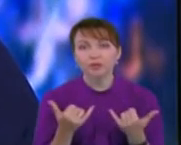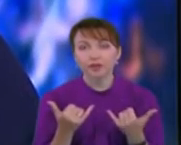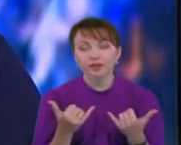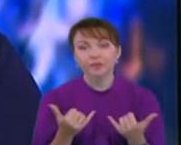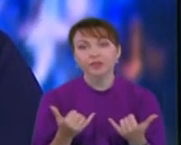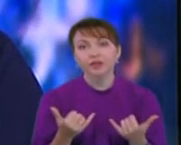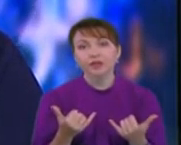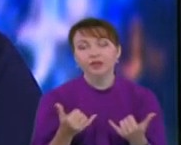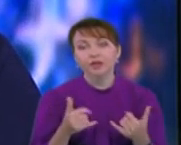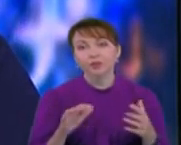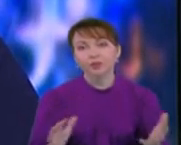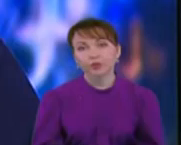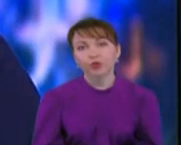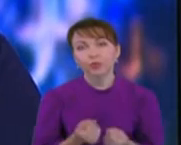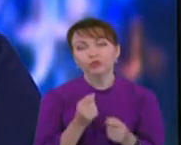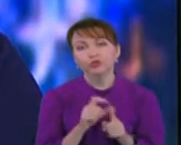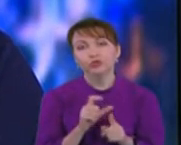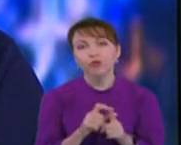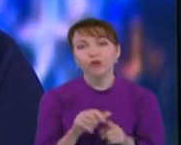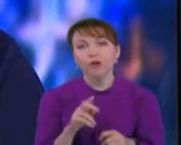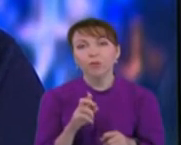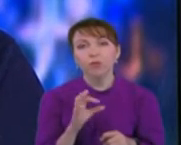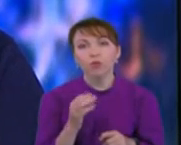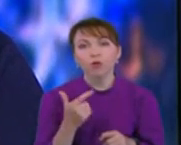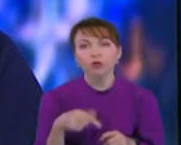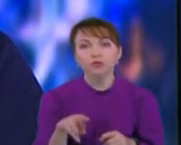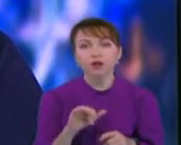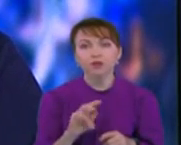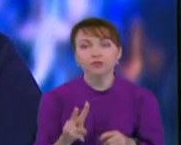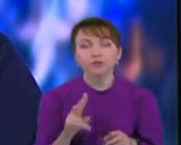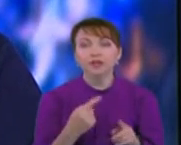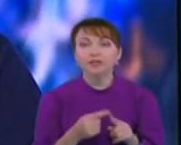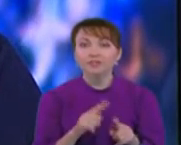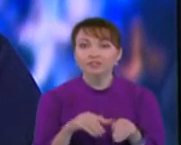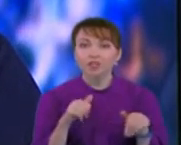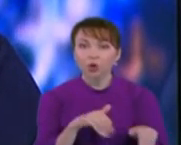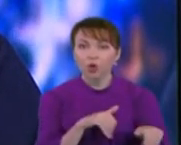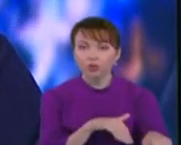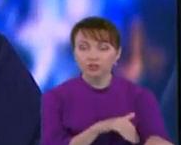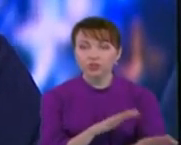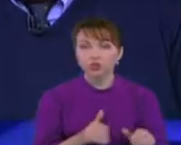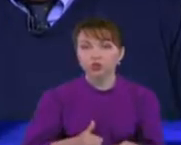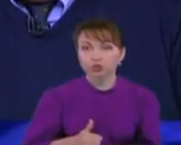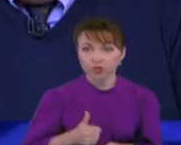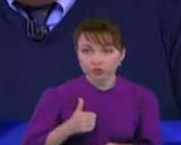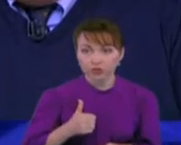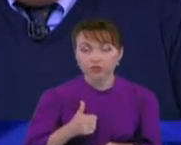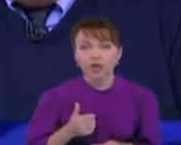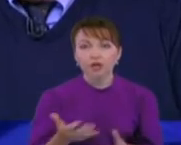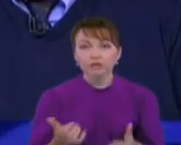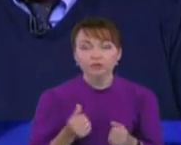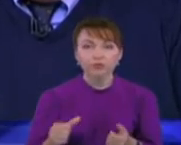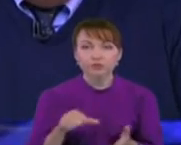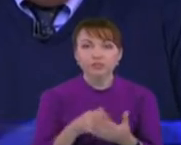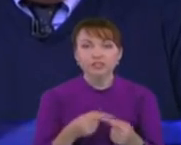да? Підхоплюючи за словами пана Богдана, в цій ході честі візьмуть участь представники різних